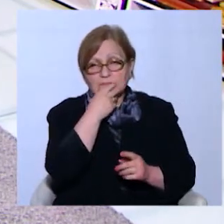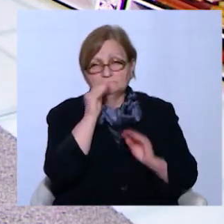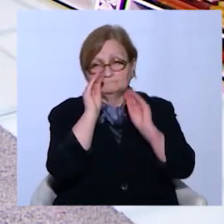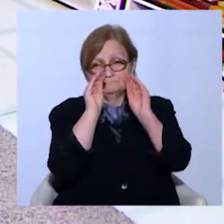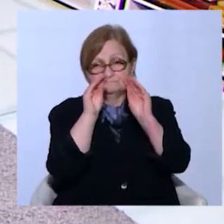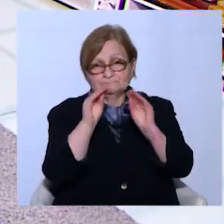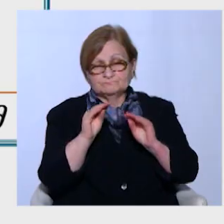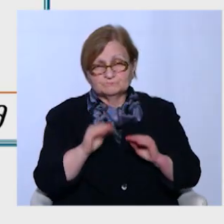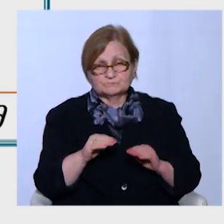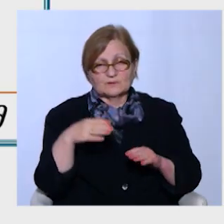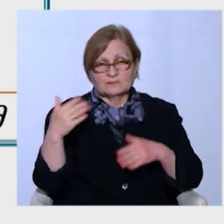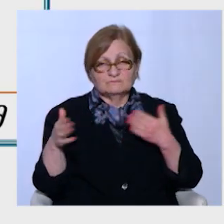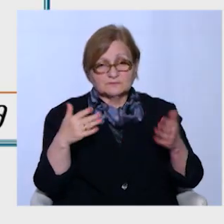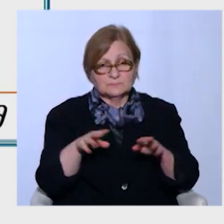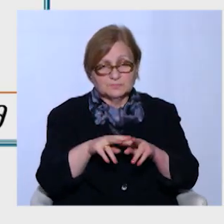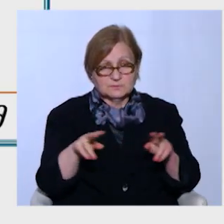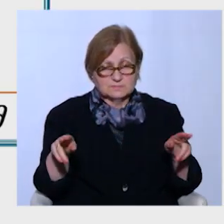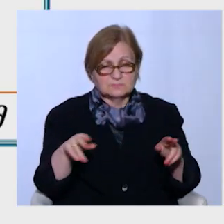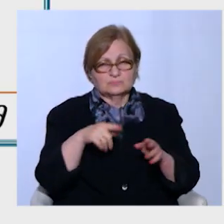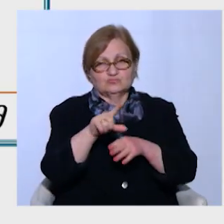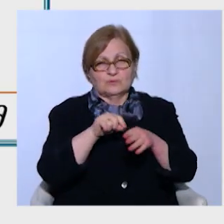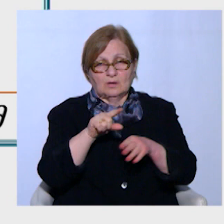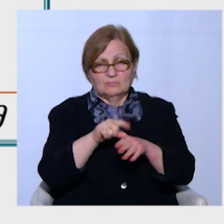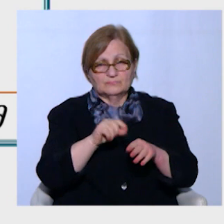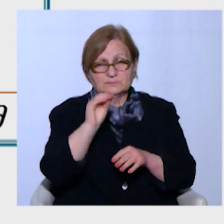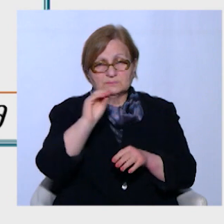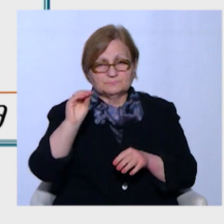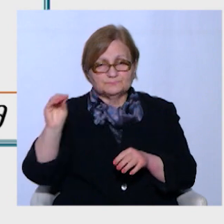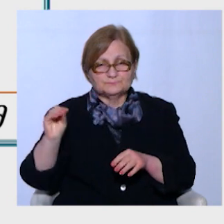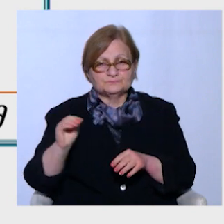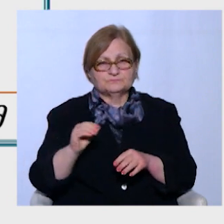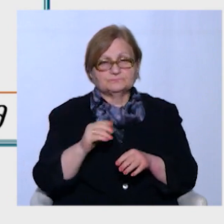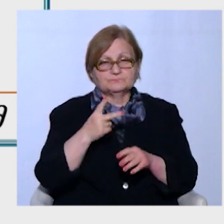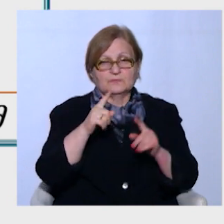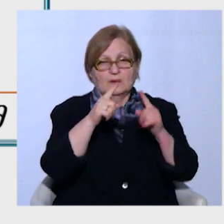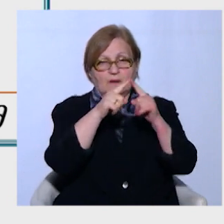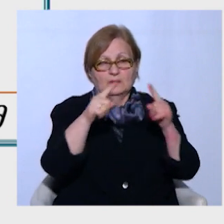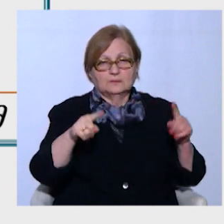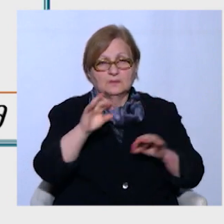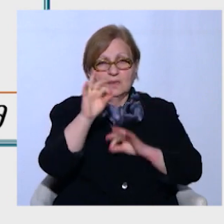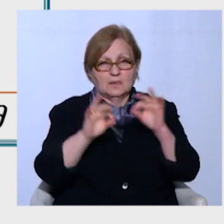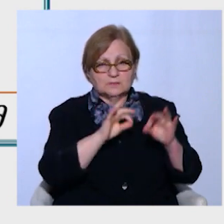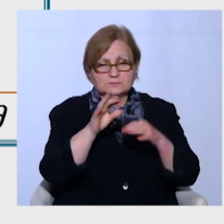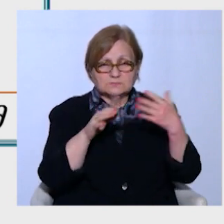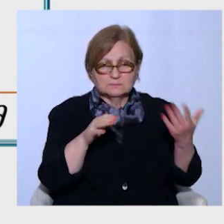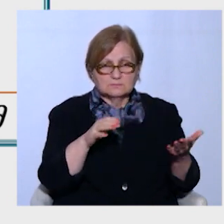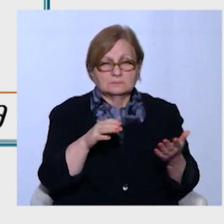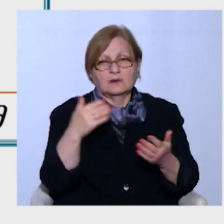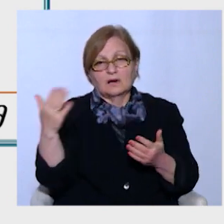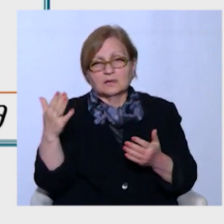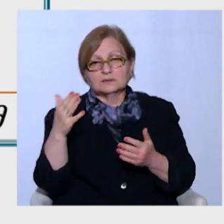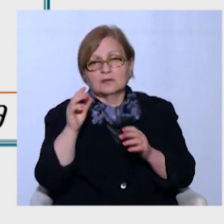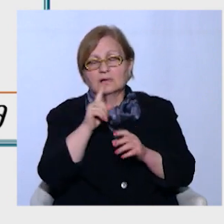რომ გვერდები ტოლია, ამოვწერეთ მოცემულობა, აი აქ მარჯვენა მხარეს მარცხნივარი ნახაზი, რასაც ვიკლებ, მარჯვნივარი